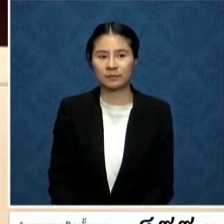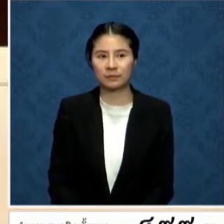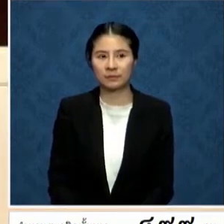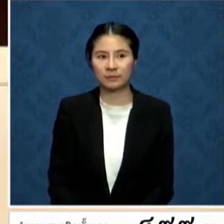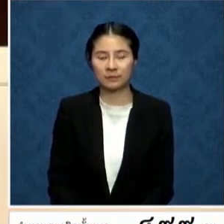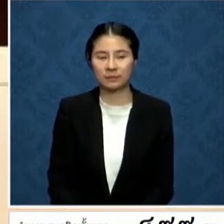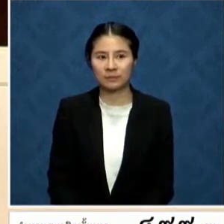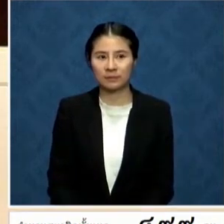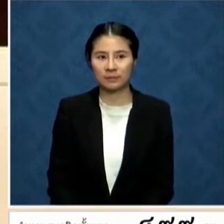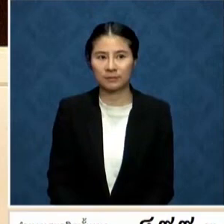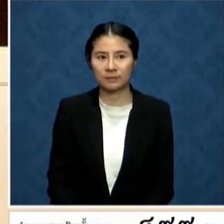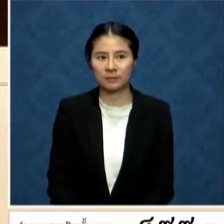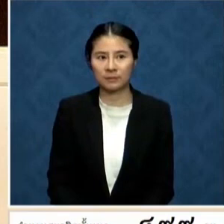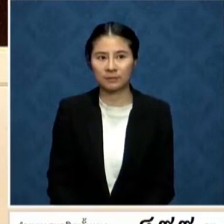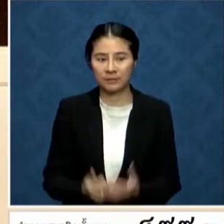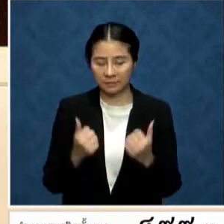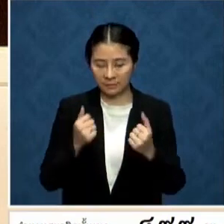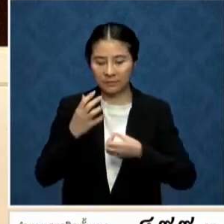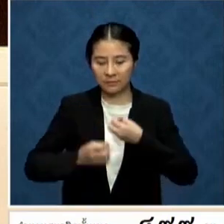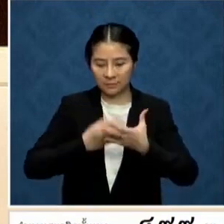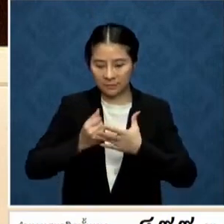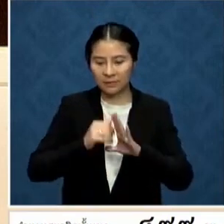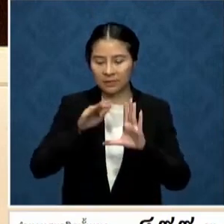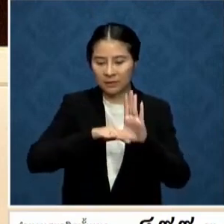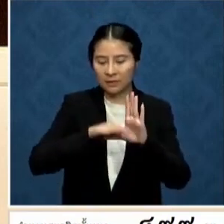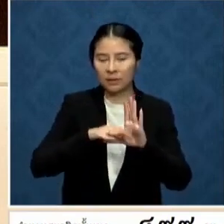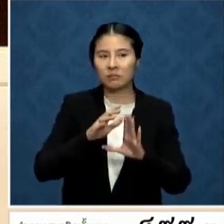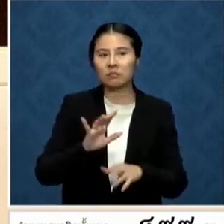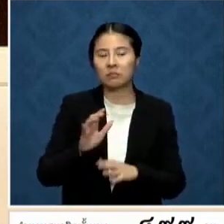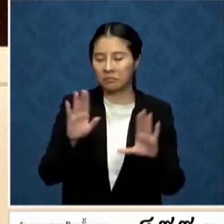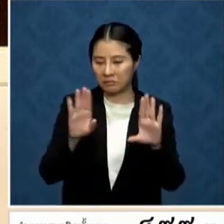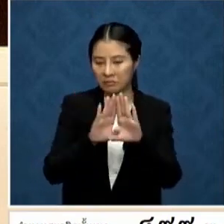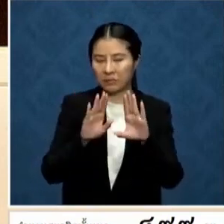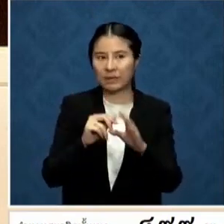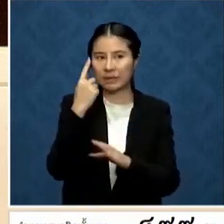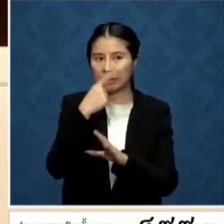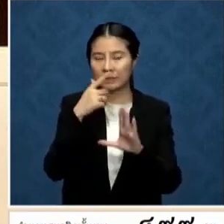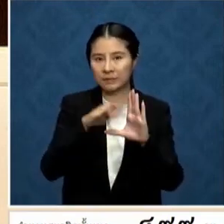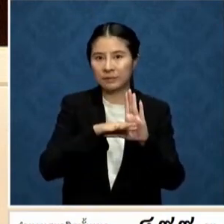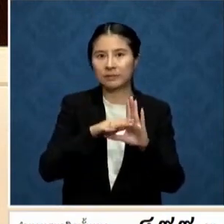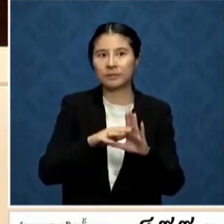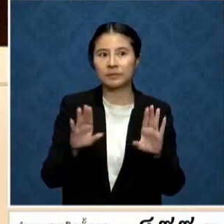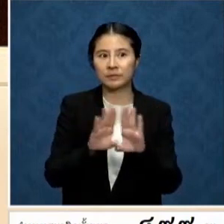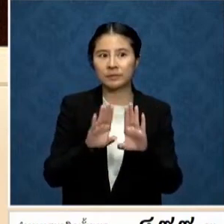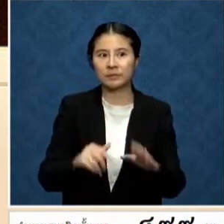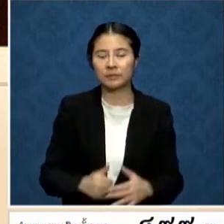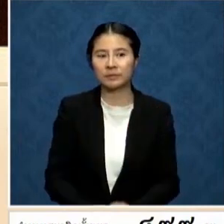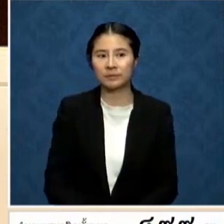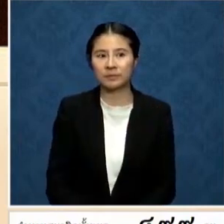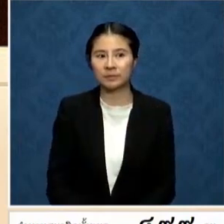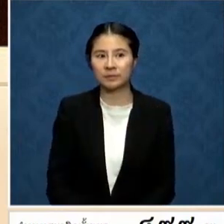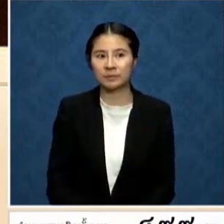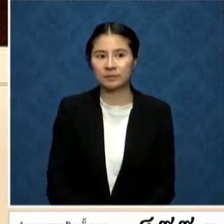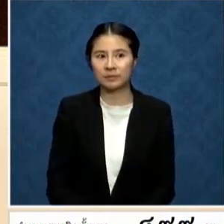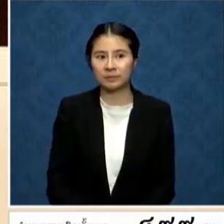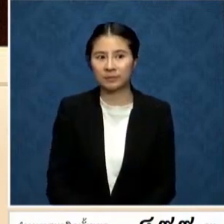จะปิดการลงเข้าชื่อแล้วนะครับก็ขอเ่อหลังจากนี้จะไม่มีการเข้าชื่อแล้วครับขอบคุณครับต่อไปจะ